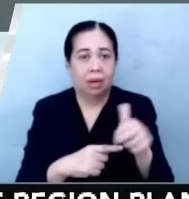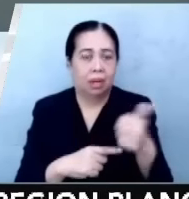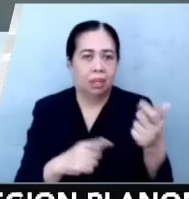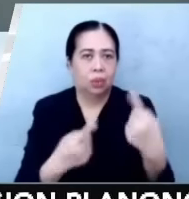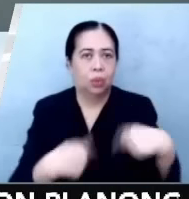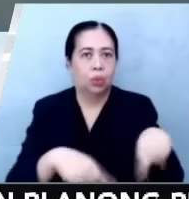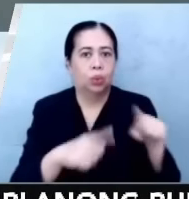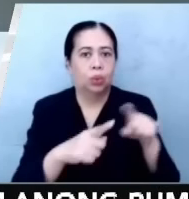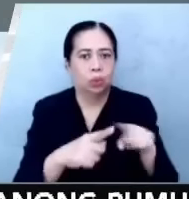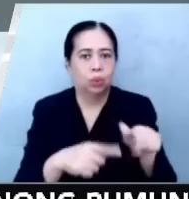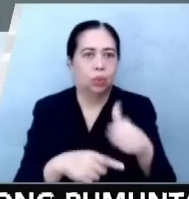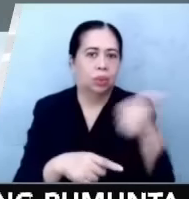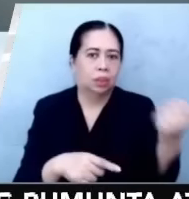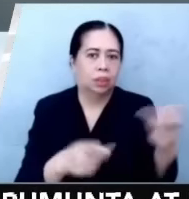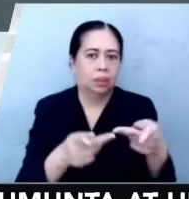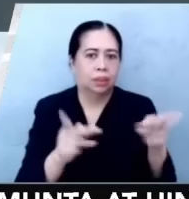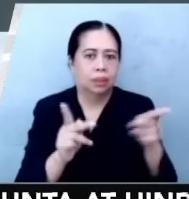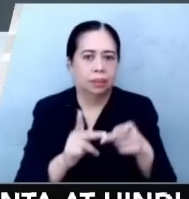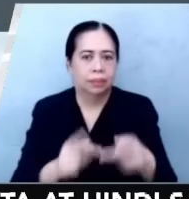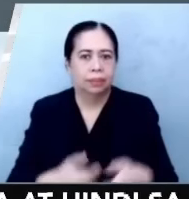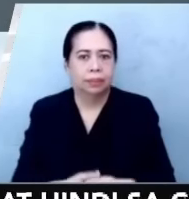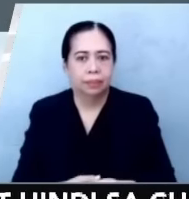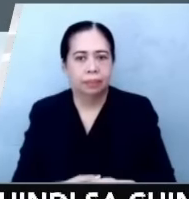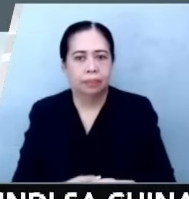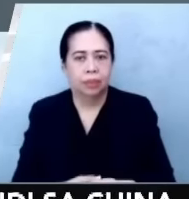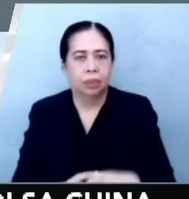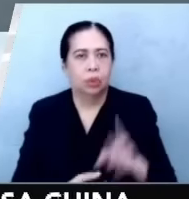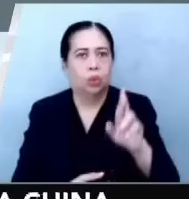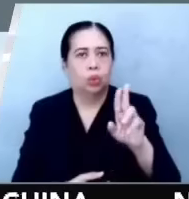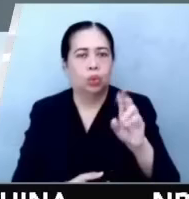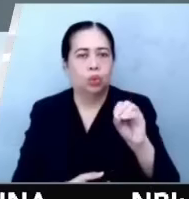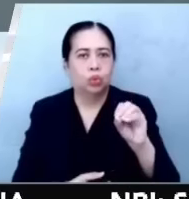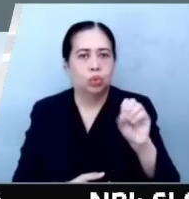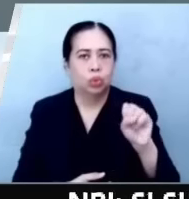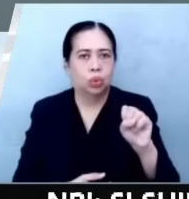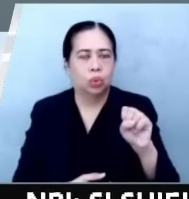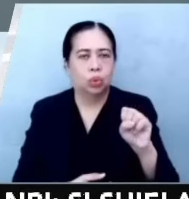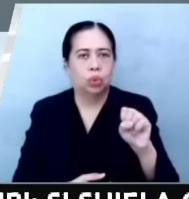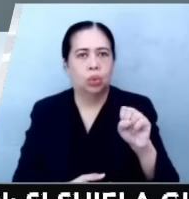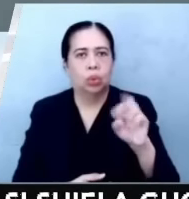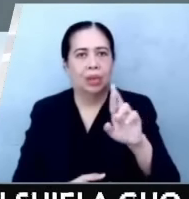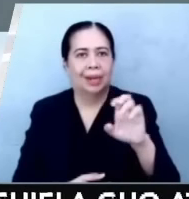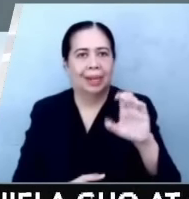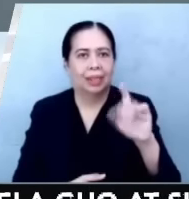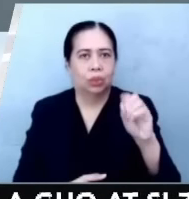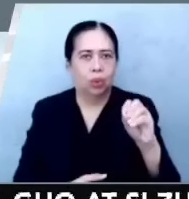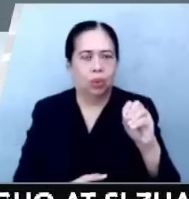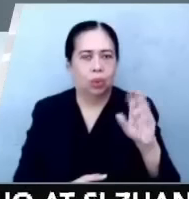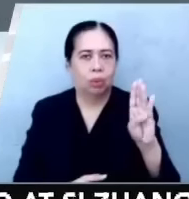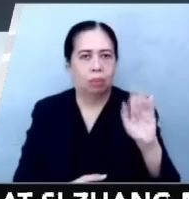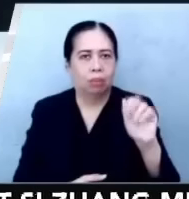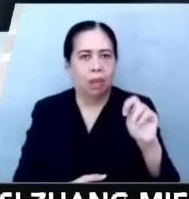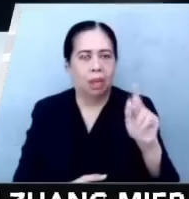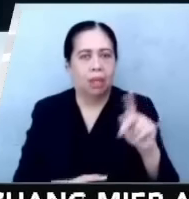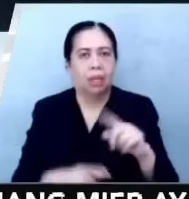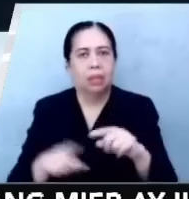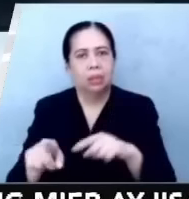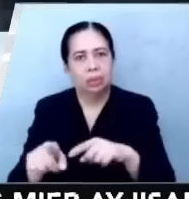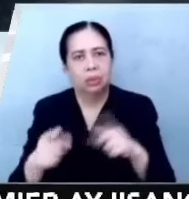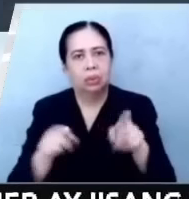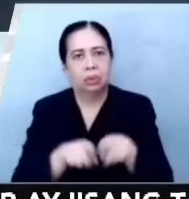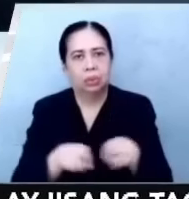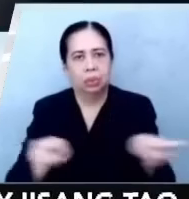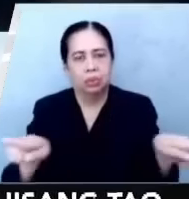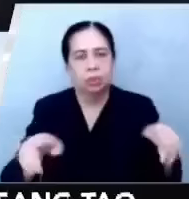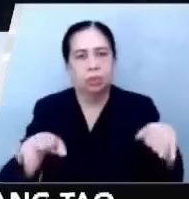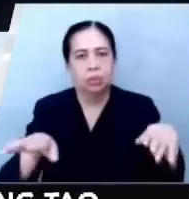Evoquari. Uh-huh. Doon sa Rosal Reef, no, sa may bandang Recto Bank. Ito naman pumunta sa Hasa-Hasa. So, opo. But eventually, they are going to